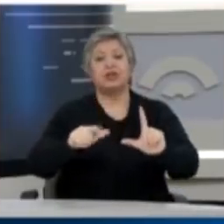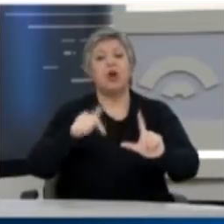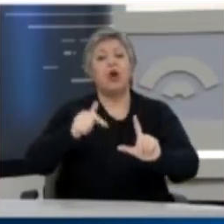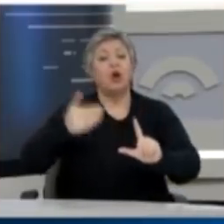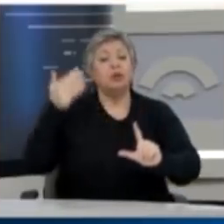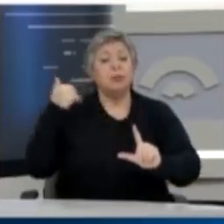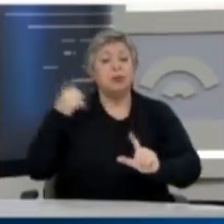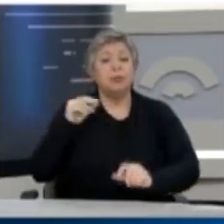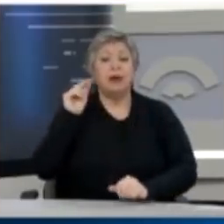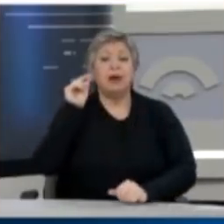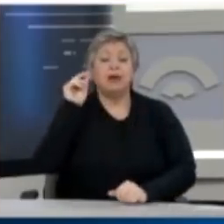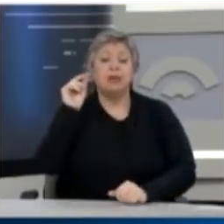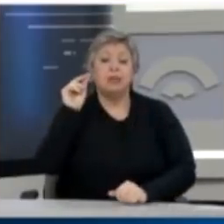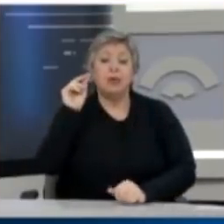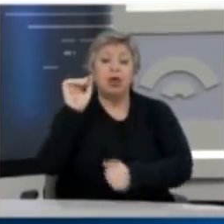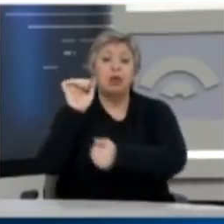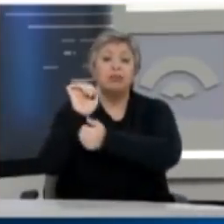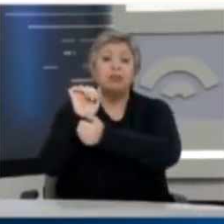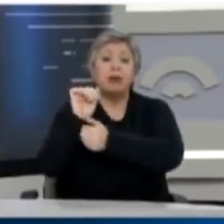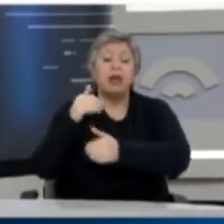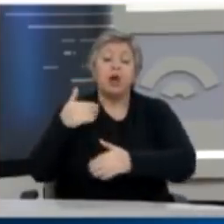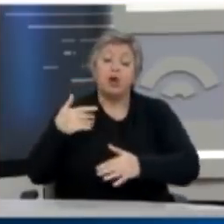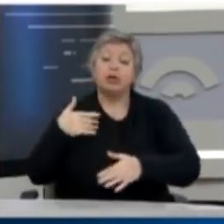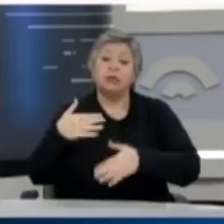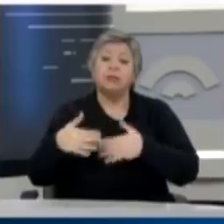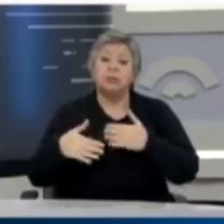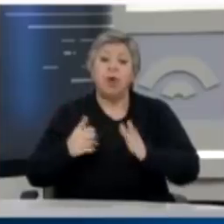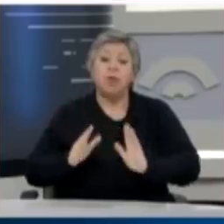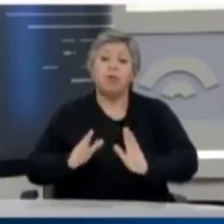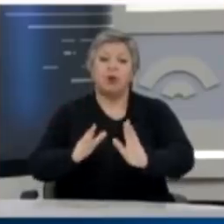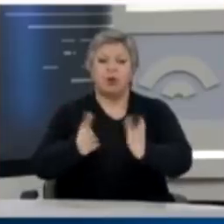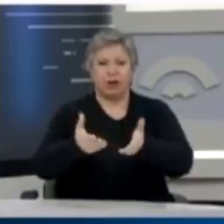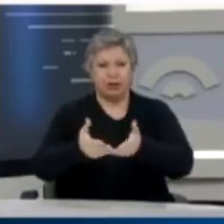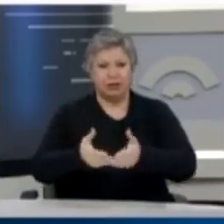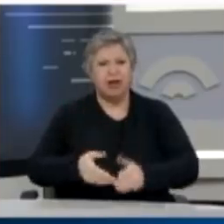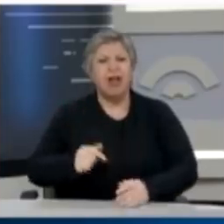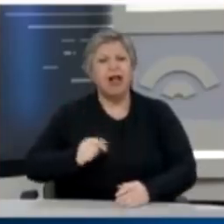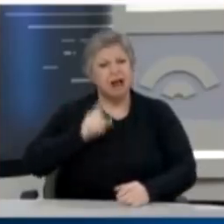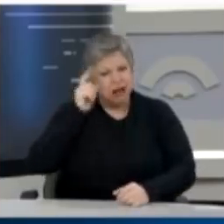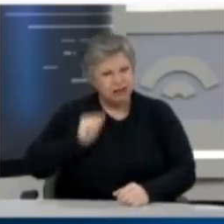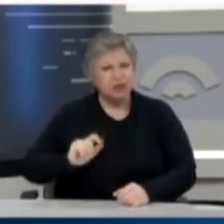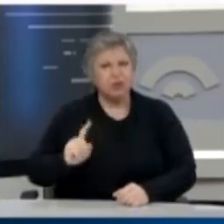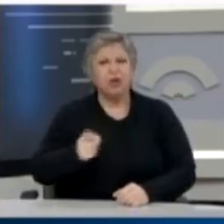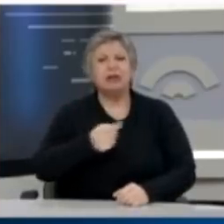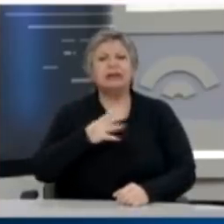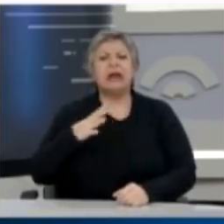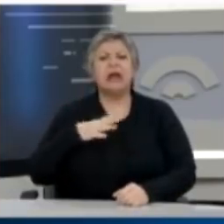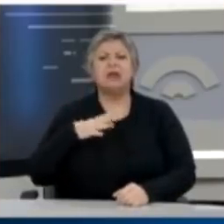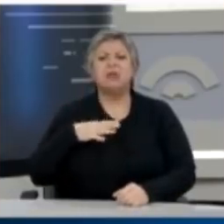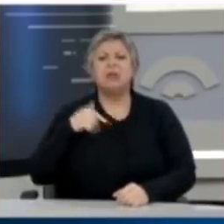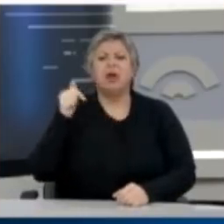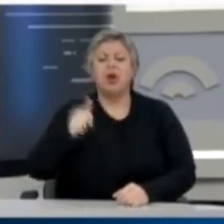προεκλογικές υποσχέσεις σας, που τις περισσότερες, όπως γνωρίζει πολύ καλά πλέον ο ελληνικός λαός, τις έφαγε η